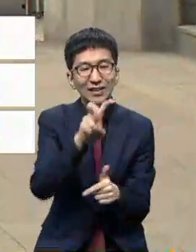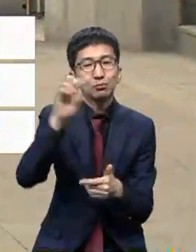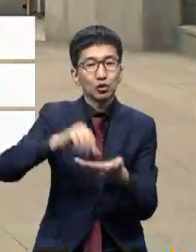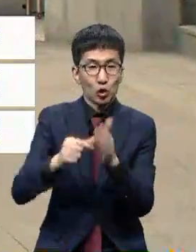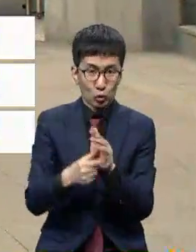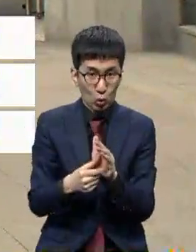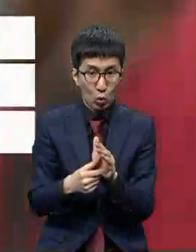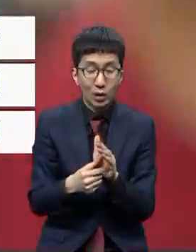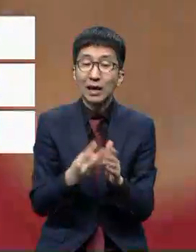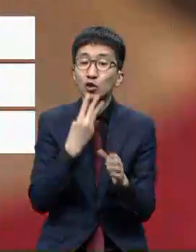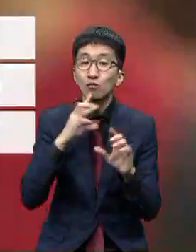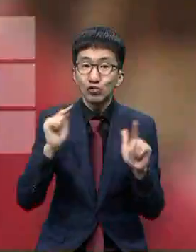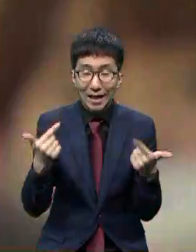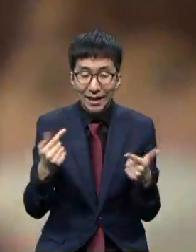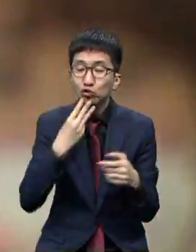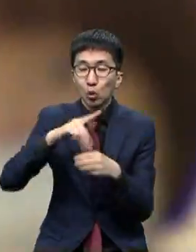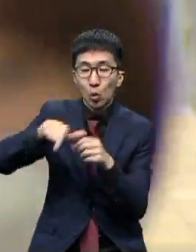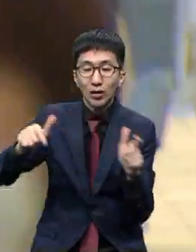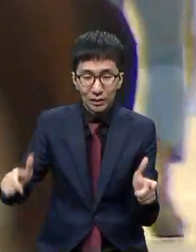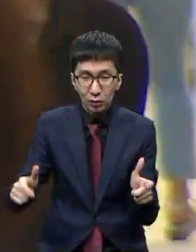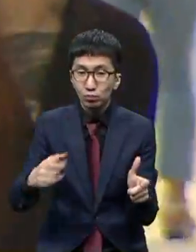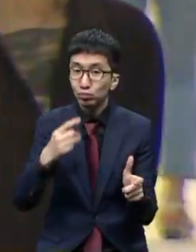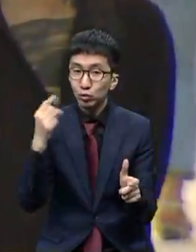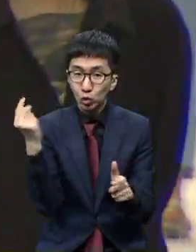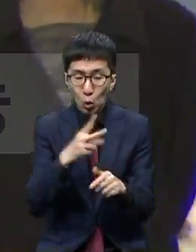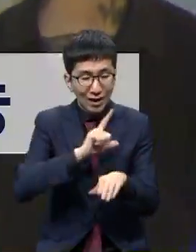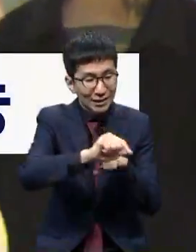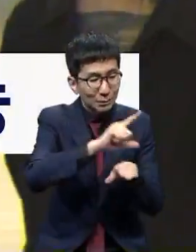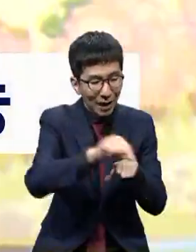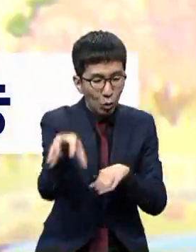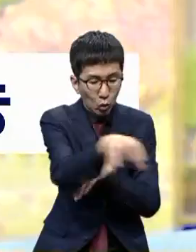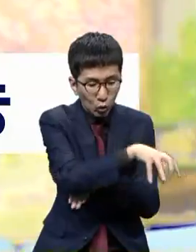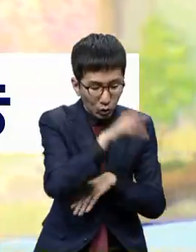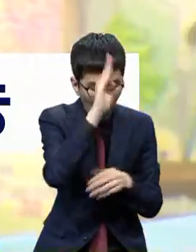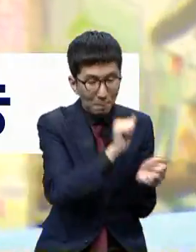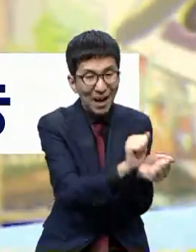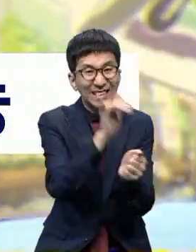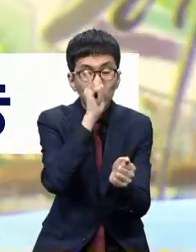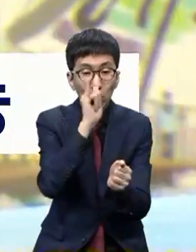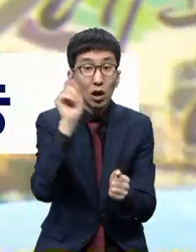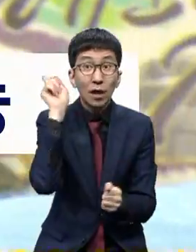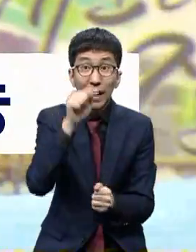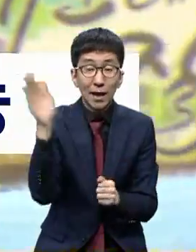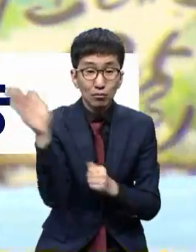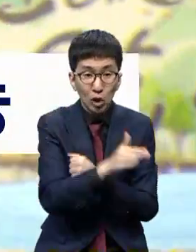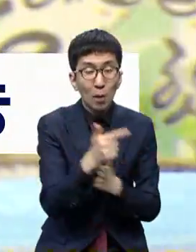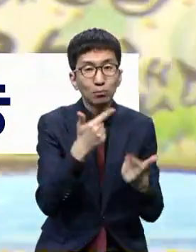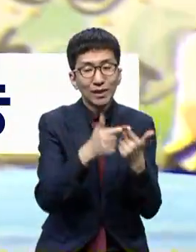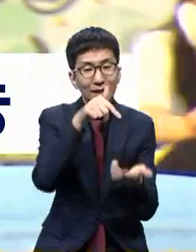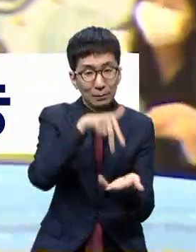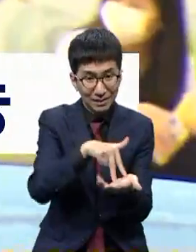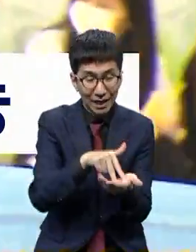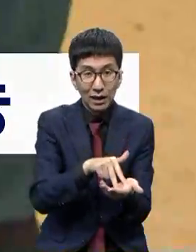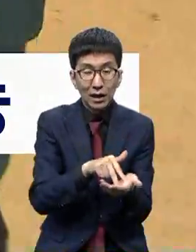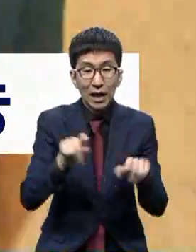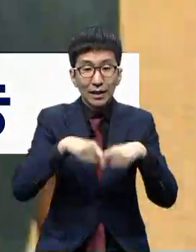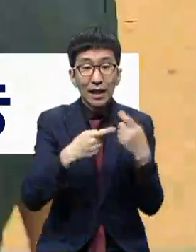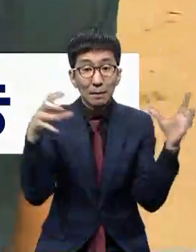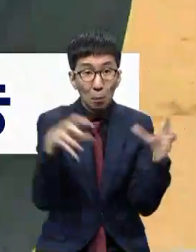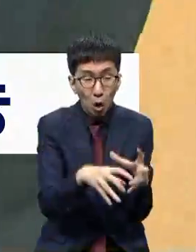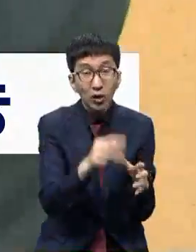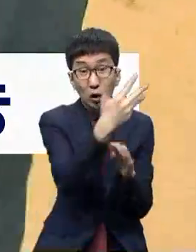이동으로 바이러스 전파 우려도 커지는 가운데 부산시는 내일부터 저녁 6시 이후 사적 모임 가능 인원을